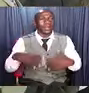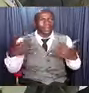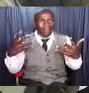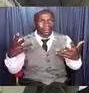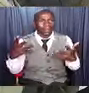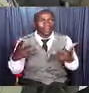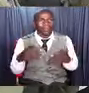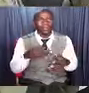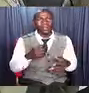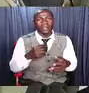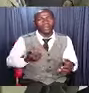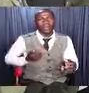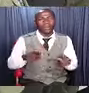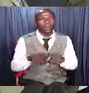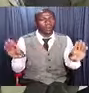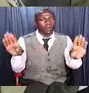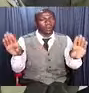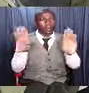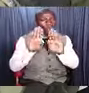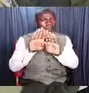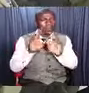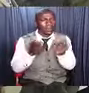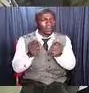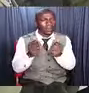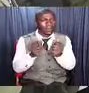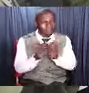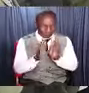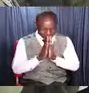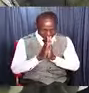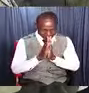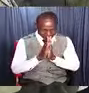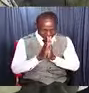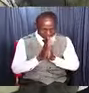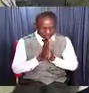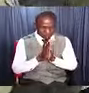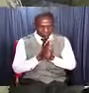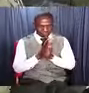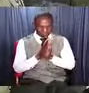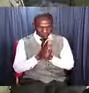Hallelujah. Hallelujah. Dada mmoja atufungie ibada kwa maombi. One sister to close with the word of prayer.